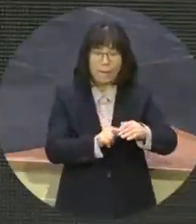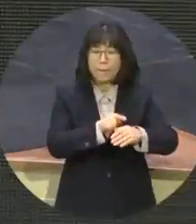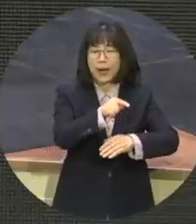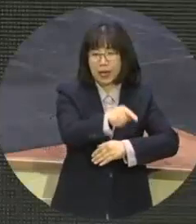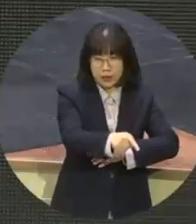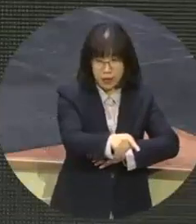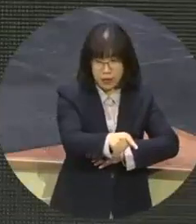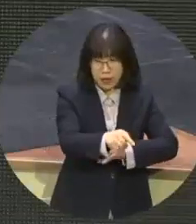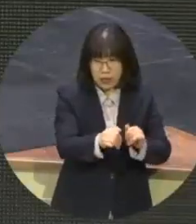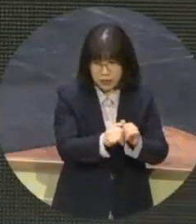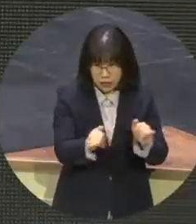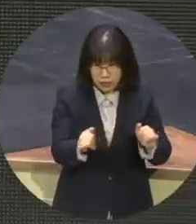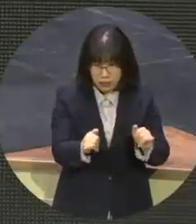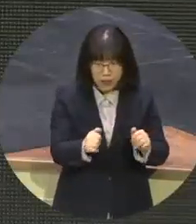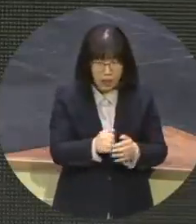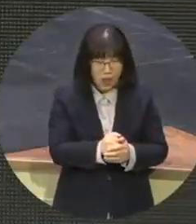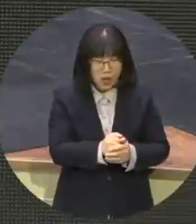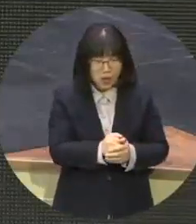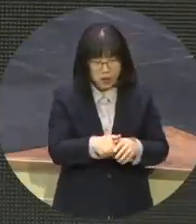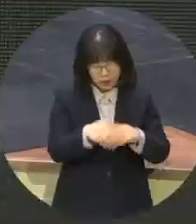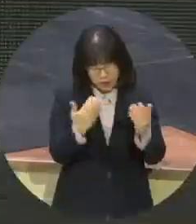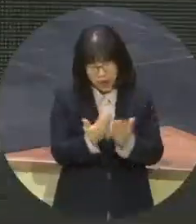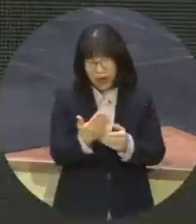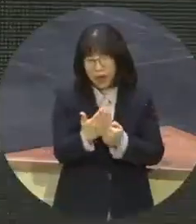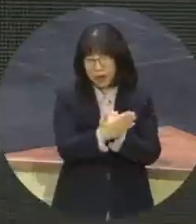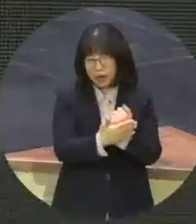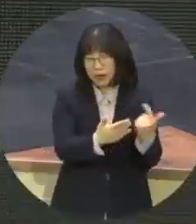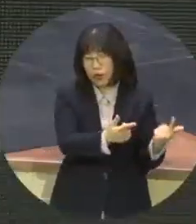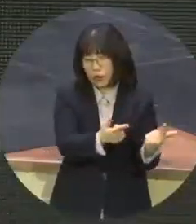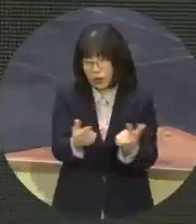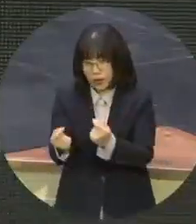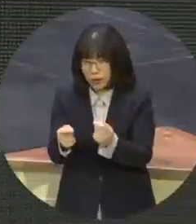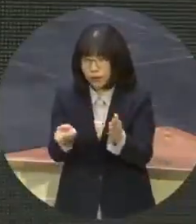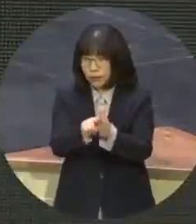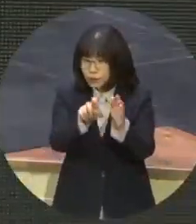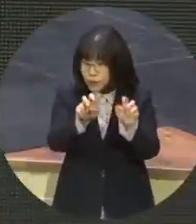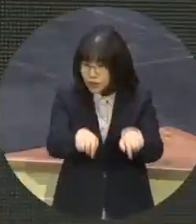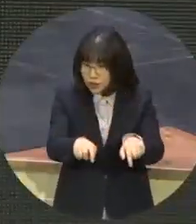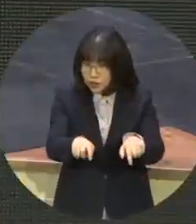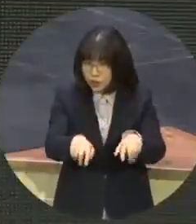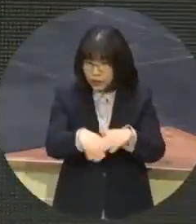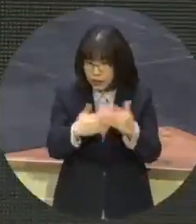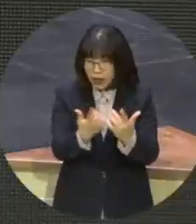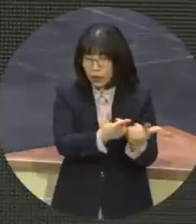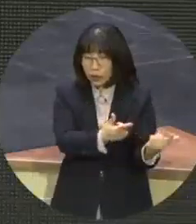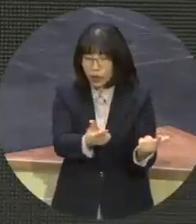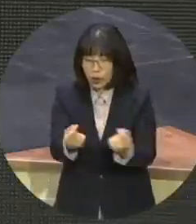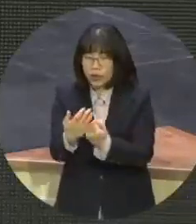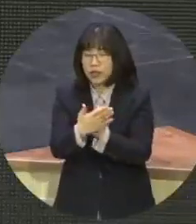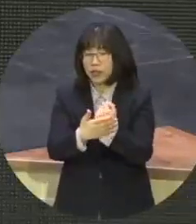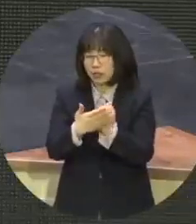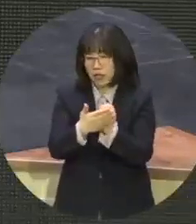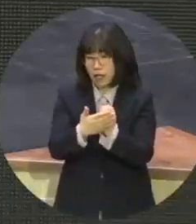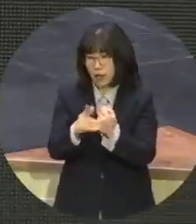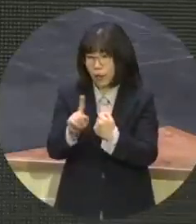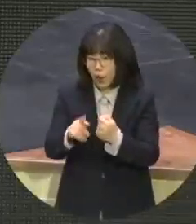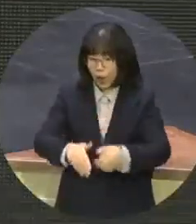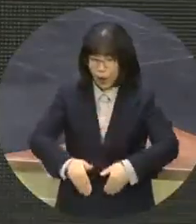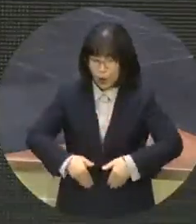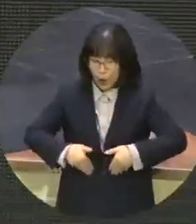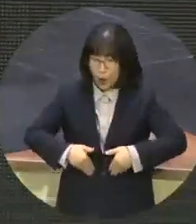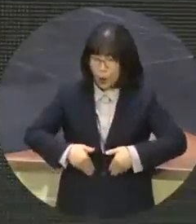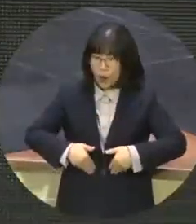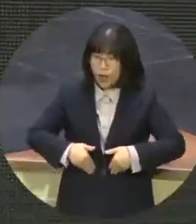일반 은혜를 베풀어 주신다고. 저 불신자들도요 그거 못 받았지만은 하나님 일반 은혜를 베풀어요. 봄, 여름, 가을, 겨울 물